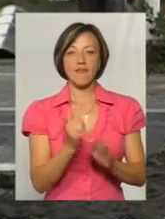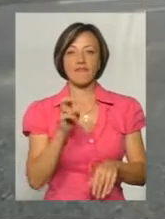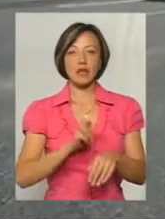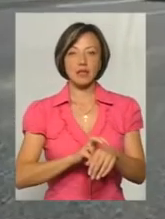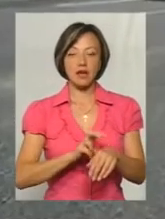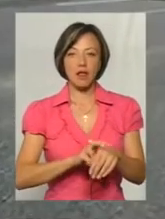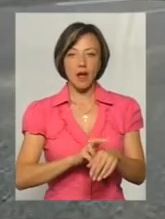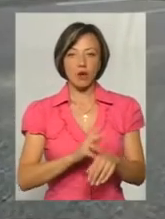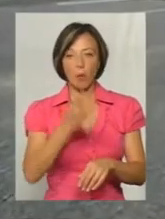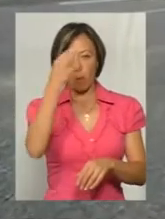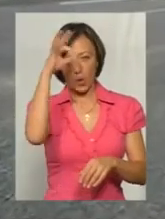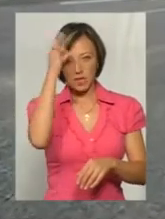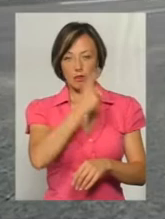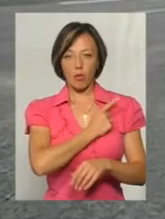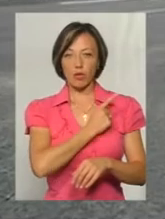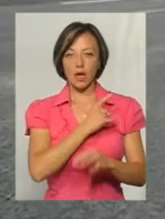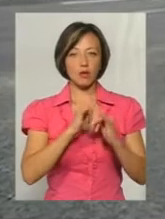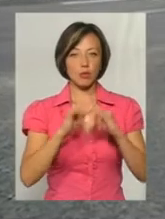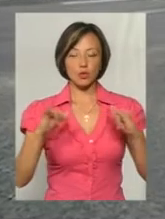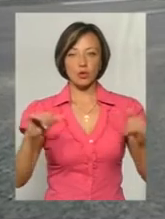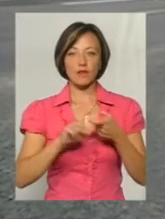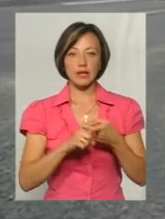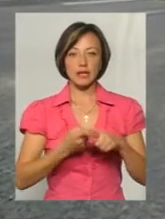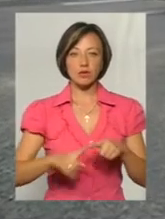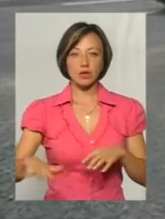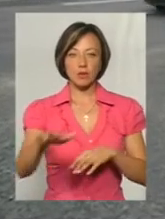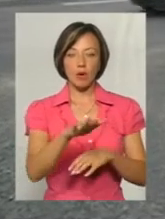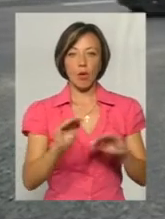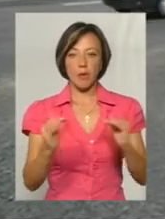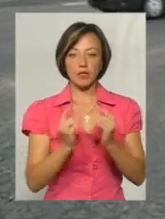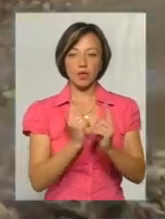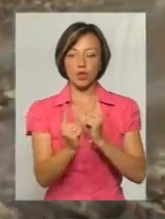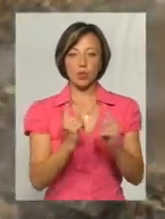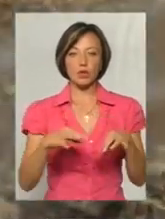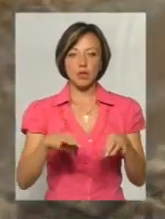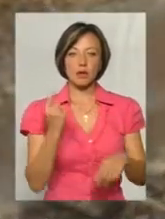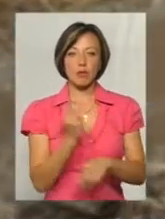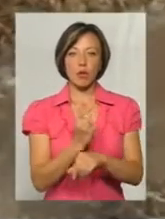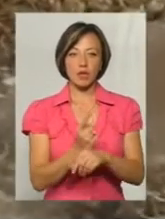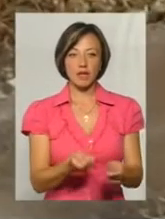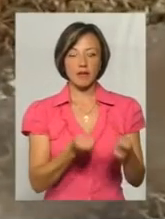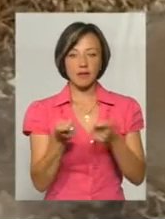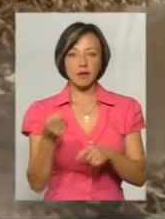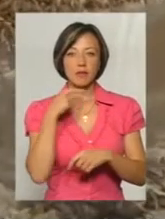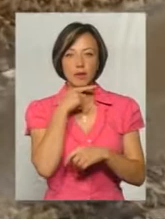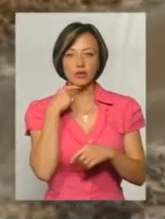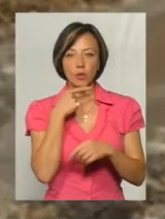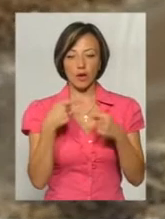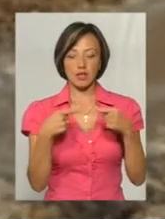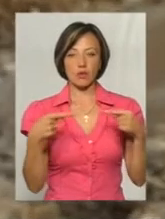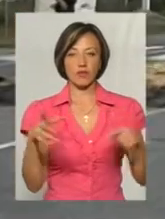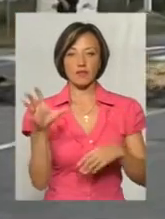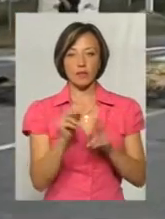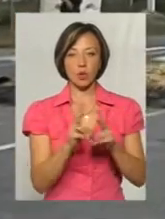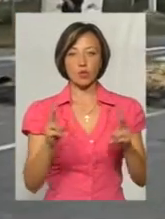задля недопущення розповсюдження вірусу. На цю територію обмежили рух транспорту та заборонили вивіз м'ясної сировини. Усі,